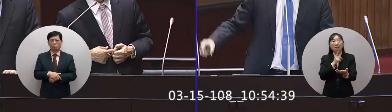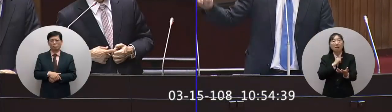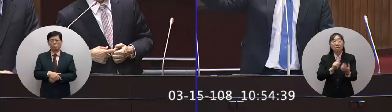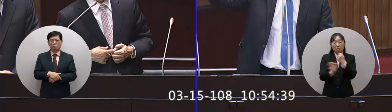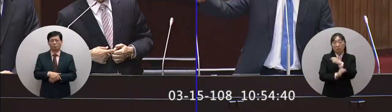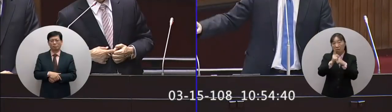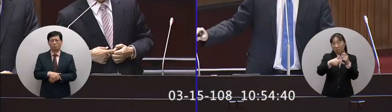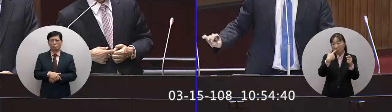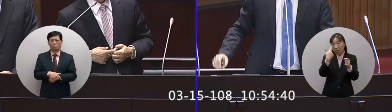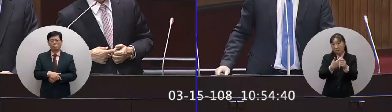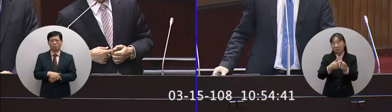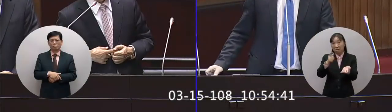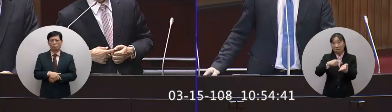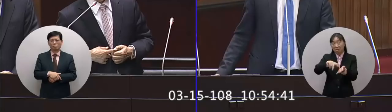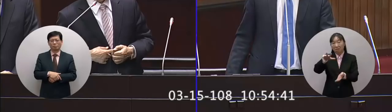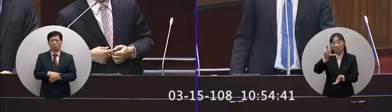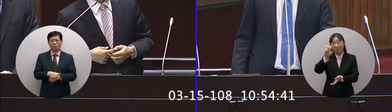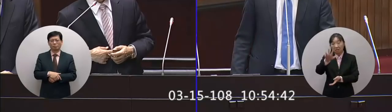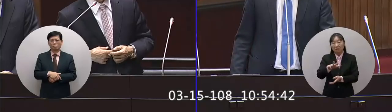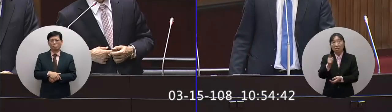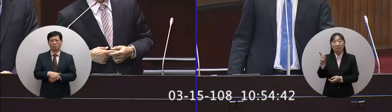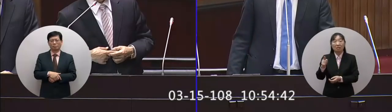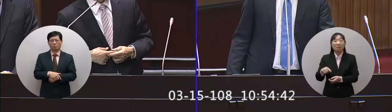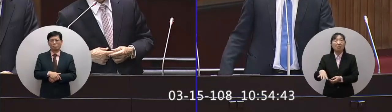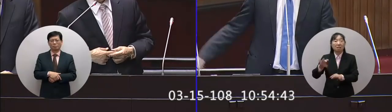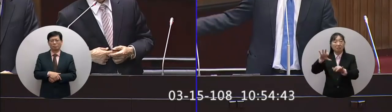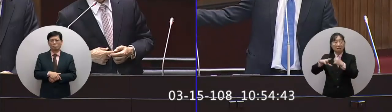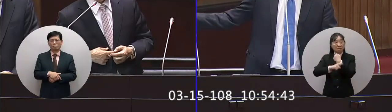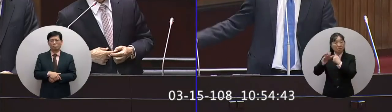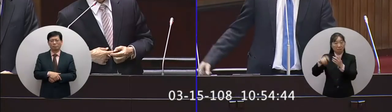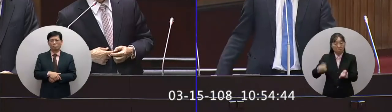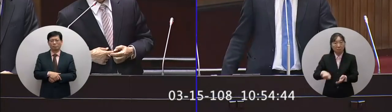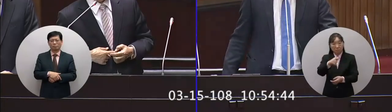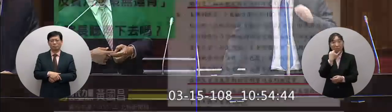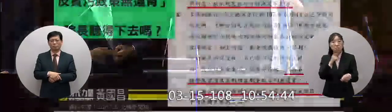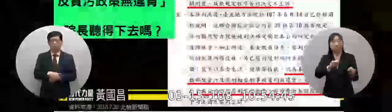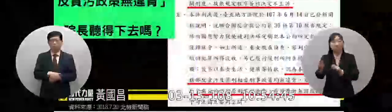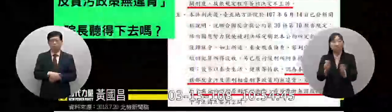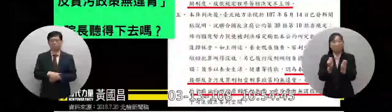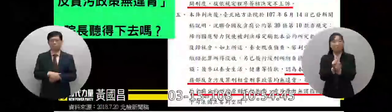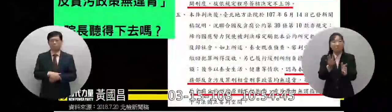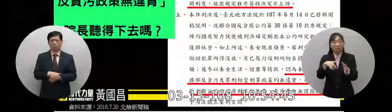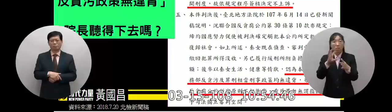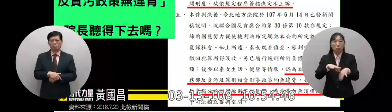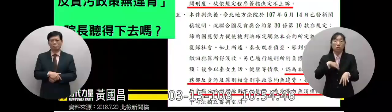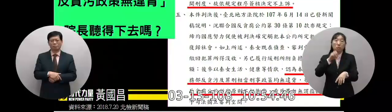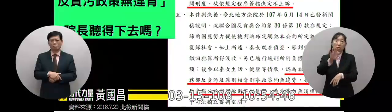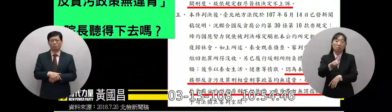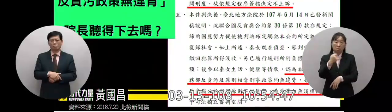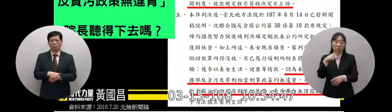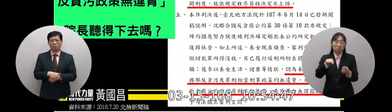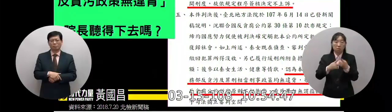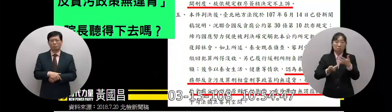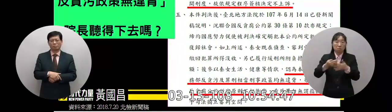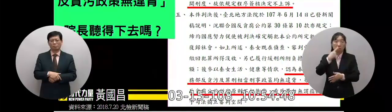哦，78次哦。第一审法院宣告缓刑。我发函去问你们为什么不提上诉，他